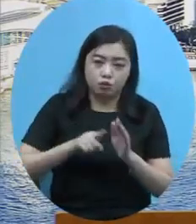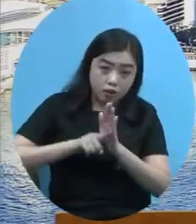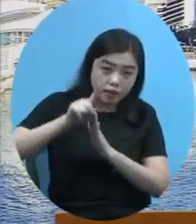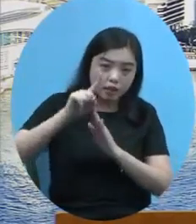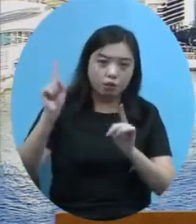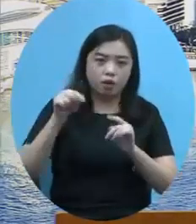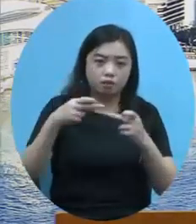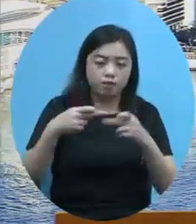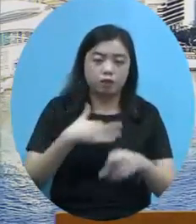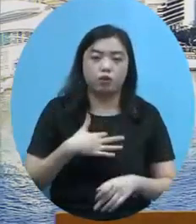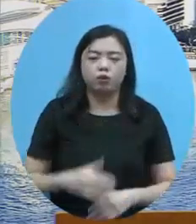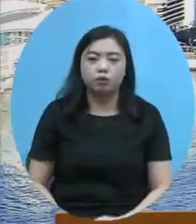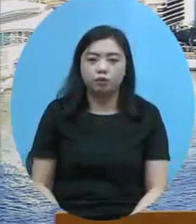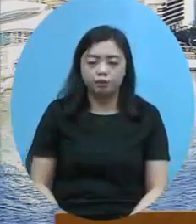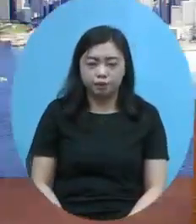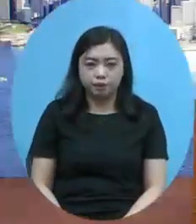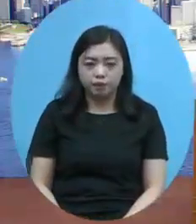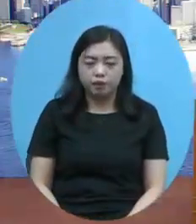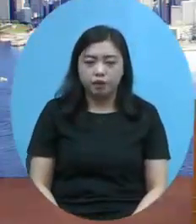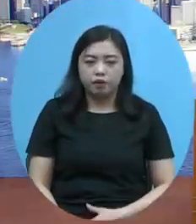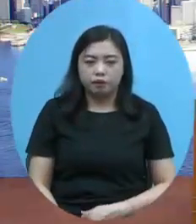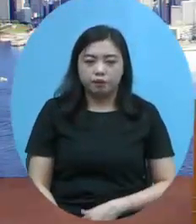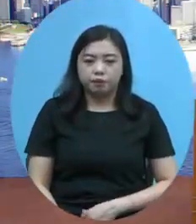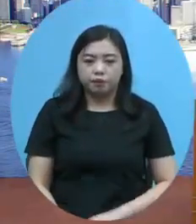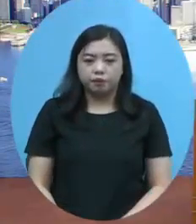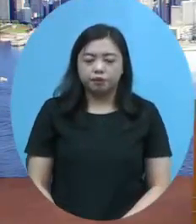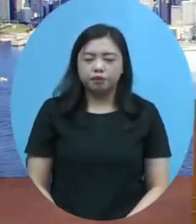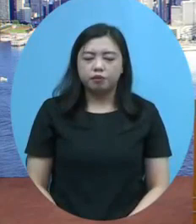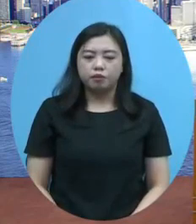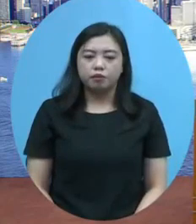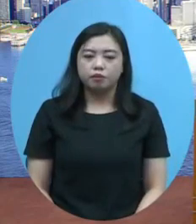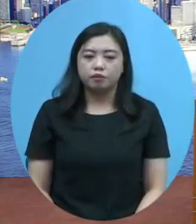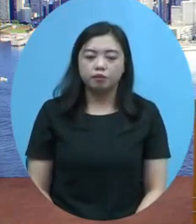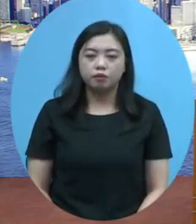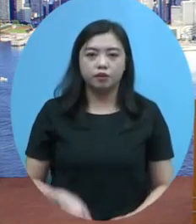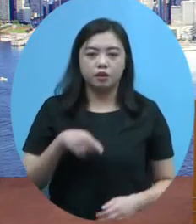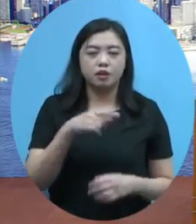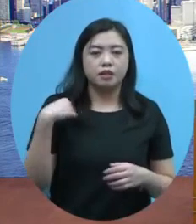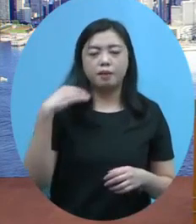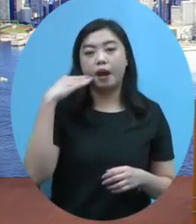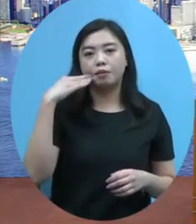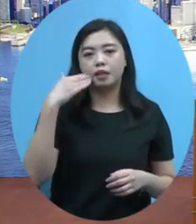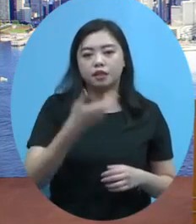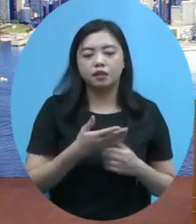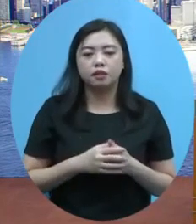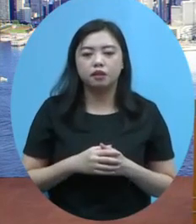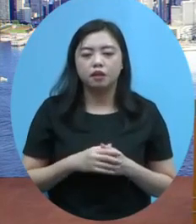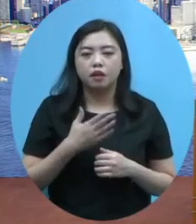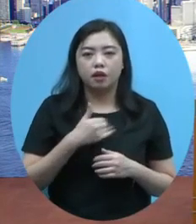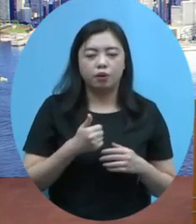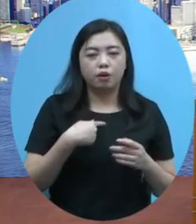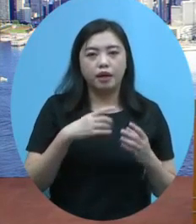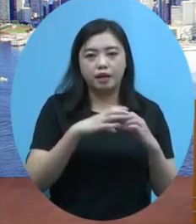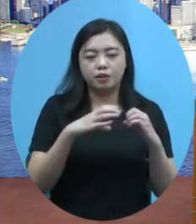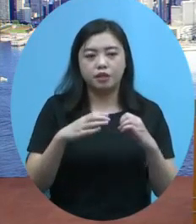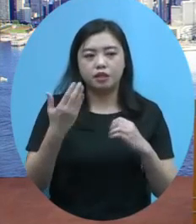喺呢個水平嗰度？ 下一位，嗰邊嗰位藍色恤衫。 好，你好，有線電視噶。